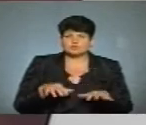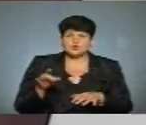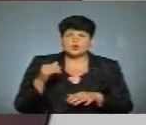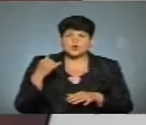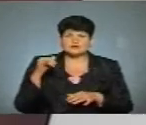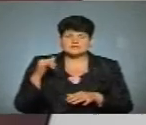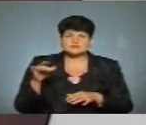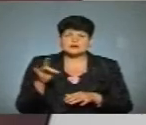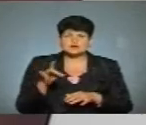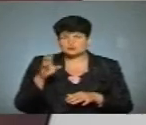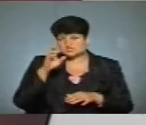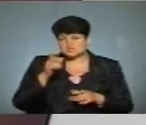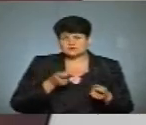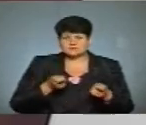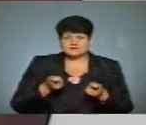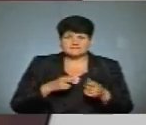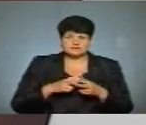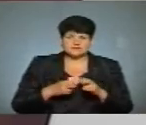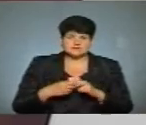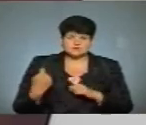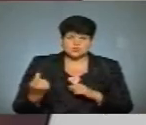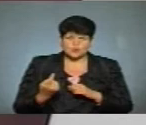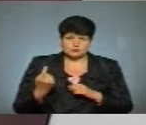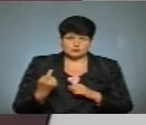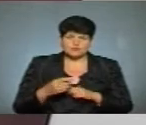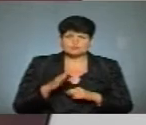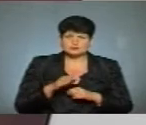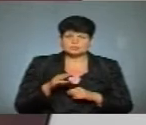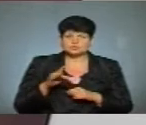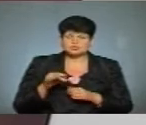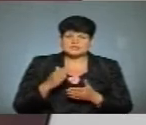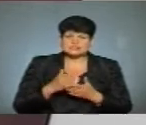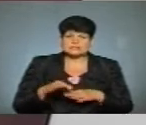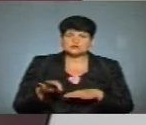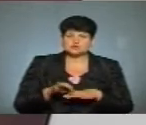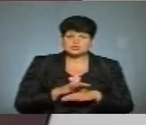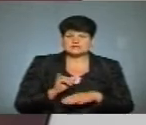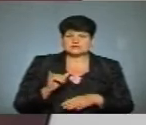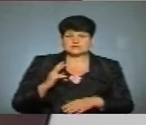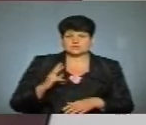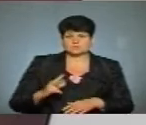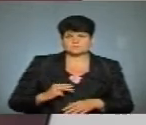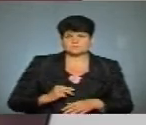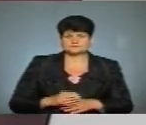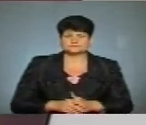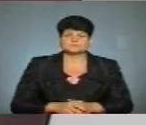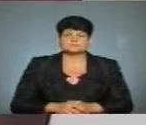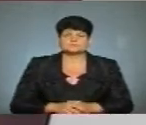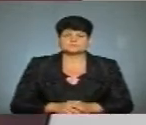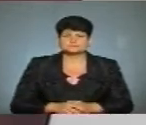Рогатинської районної держадміністрації Івано-Франківської області. У Володимира Труша є дружина і донька.